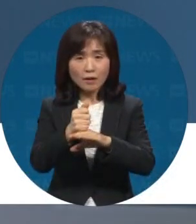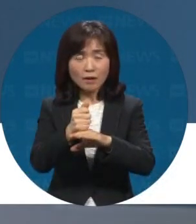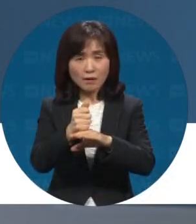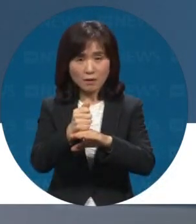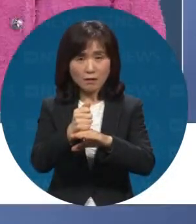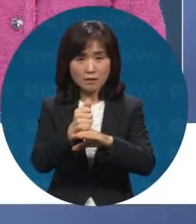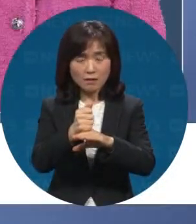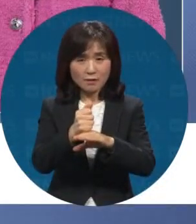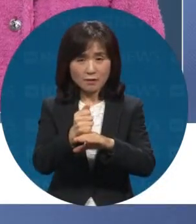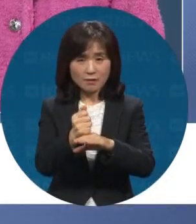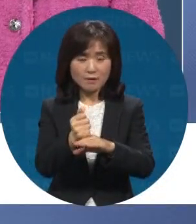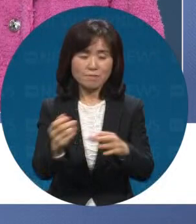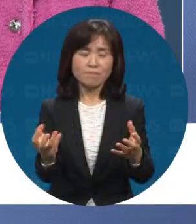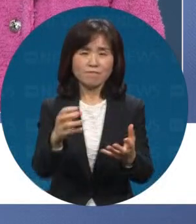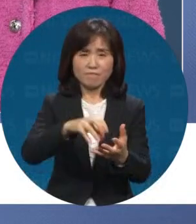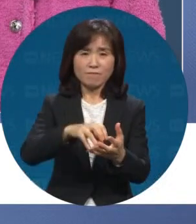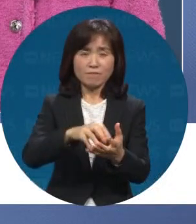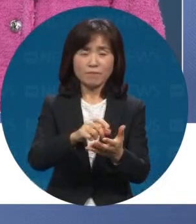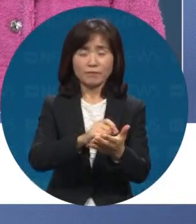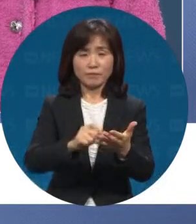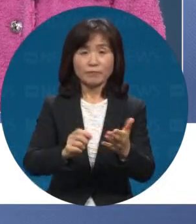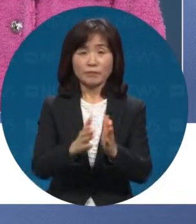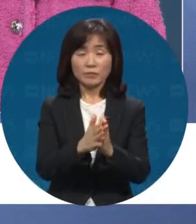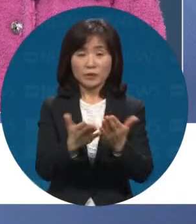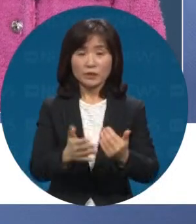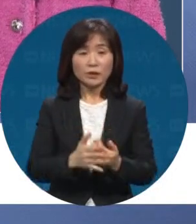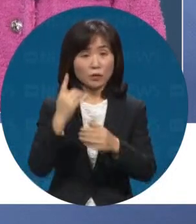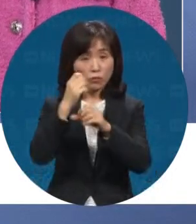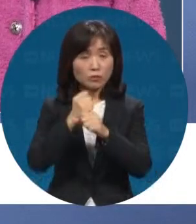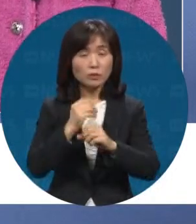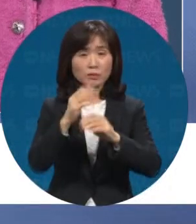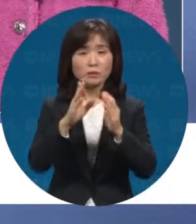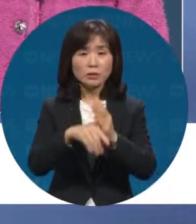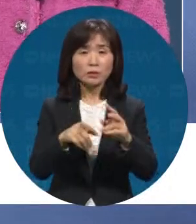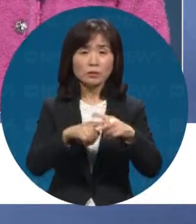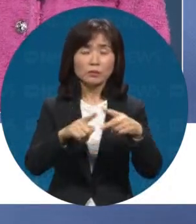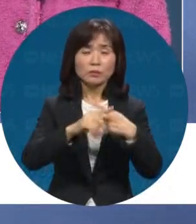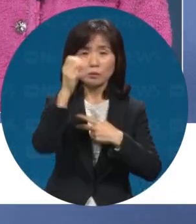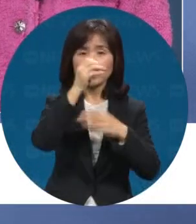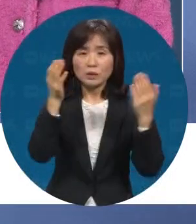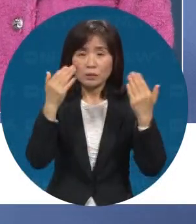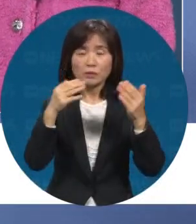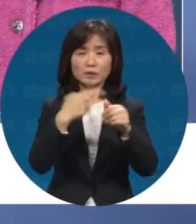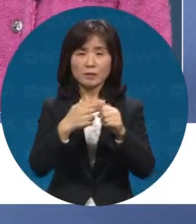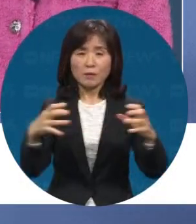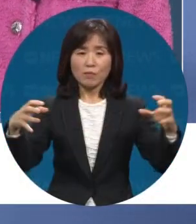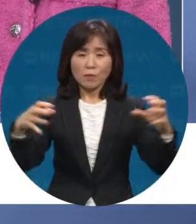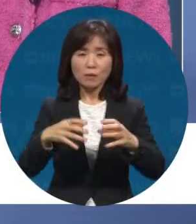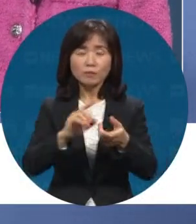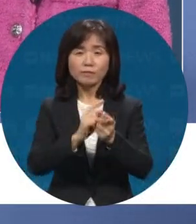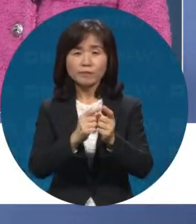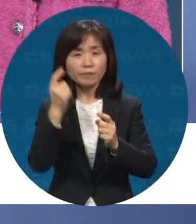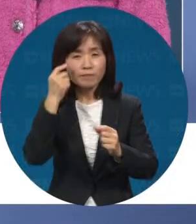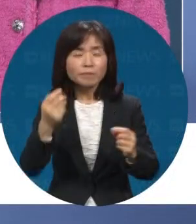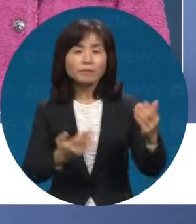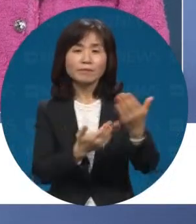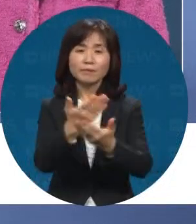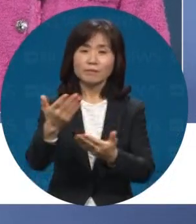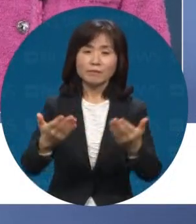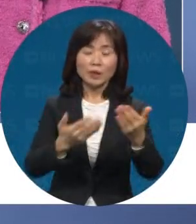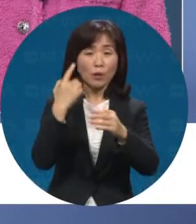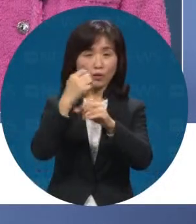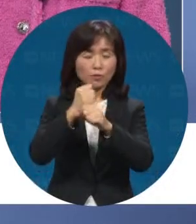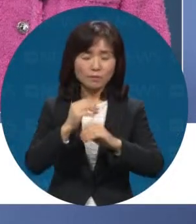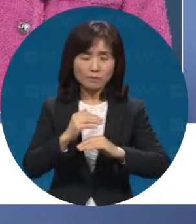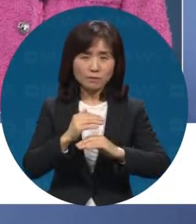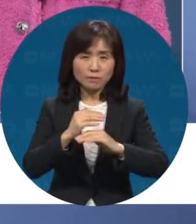책입니다이 연구는 연구 과정에서 초등학교 중학교 고등학교 선생님이 한 모둠이 되어서 서로 의견을 나누면서 그